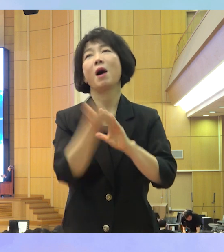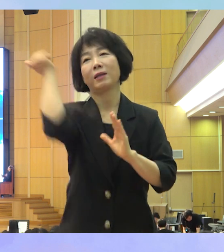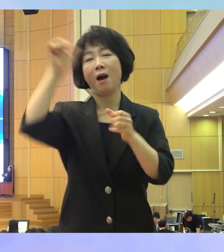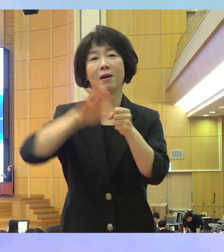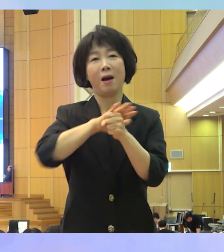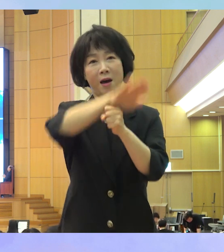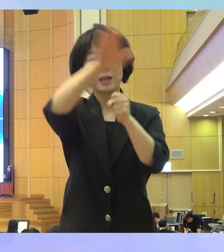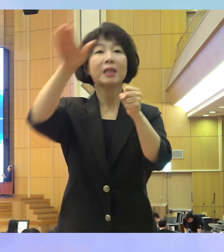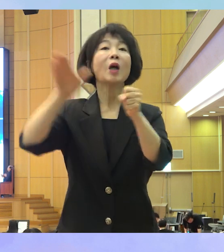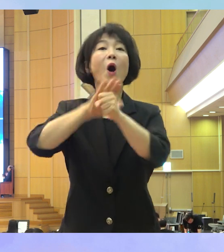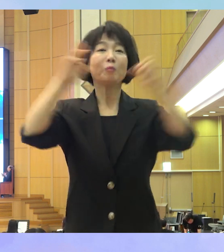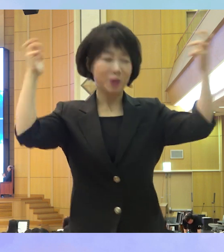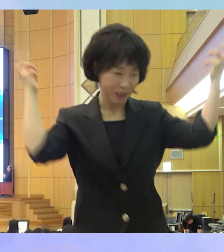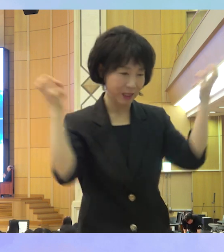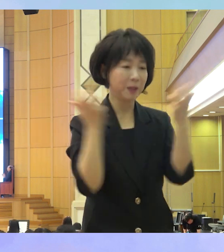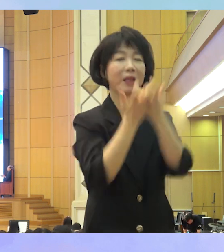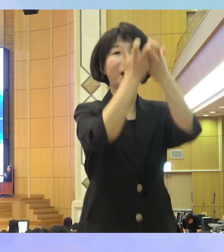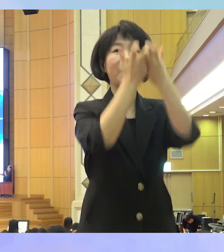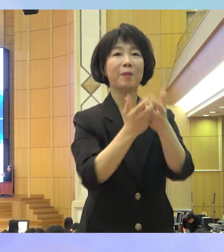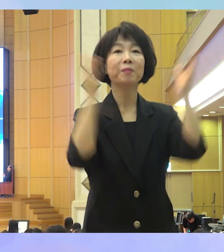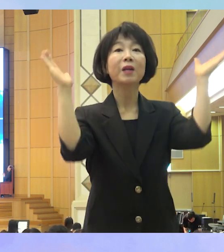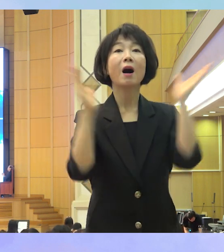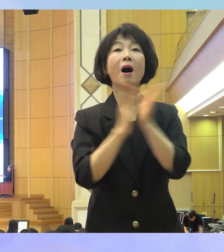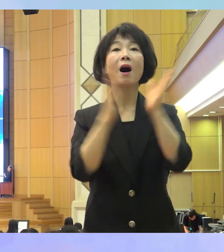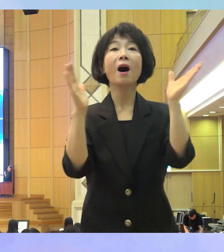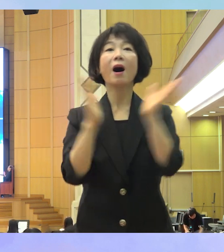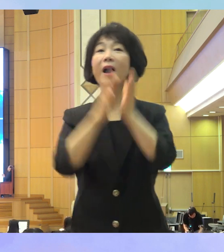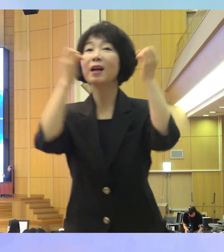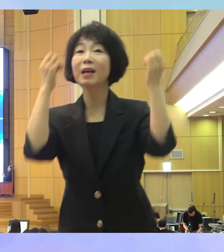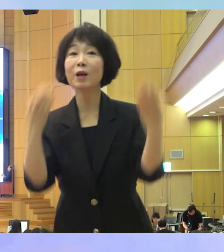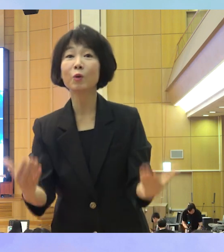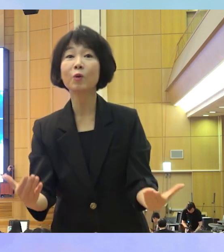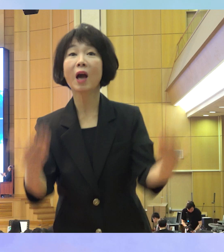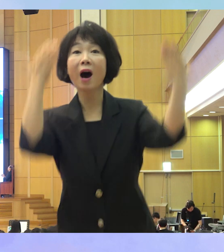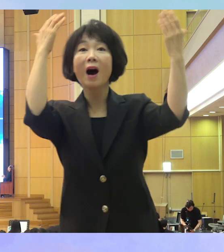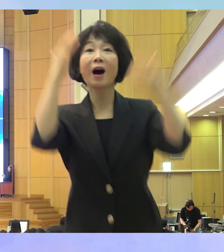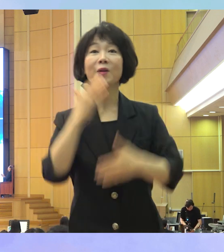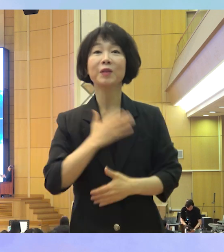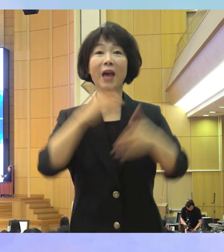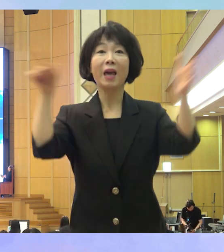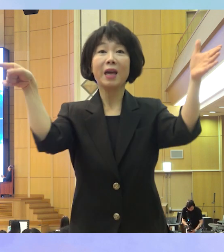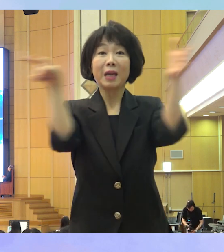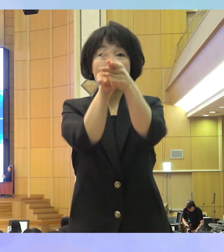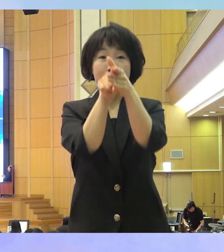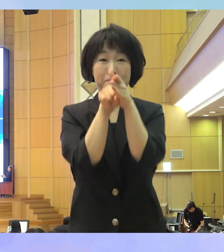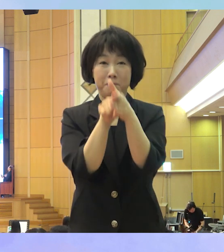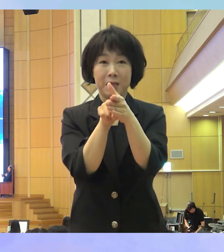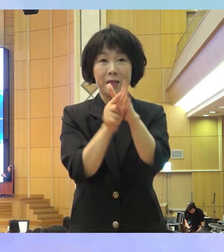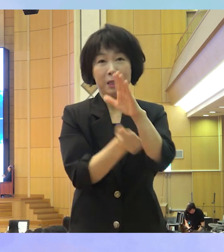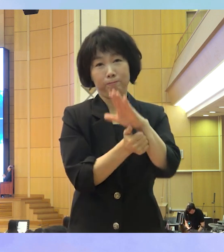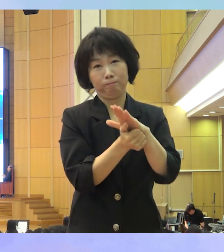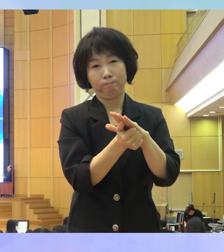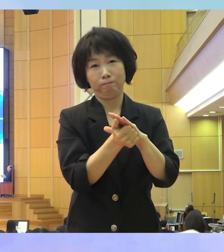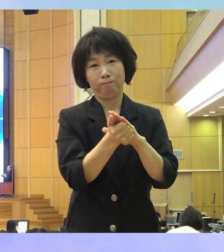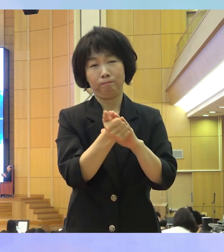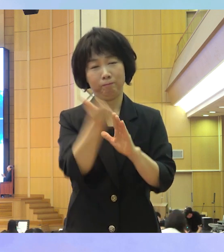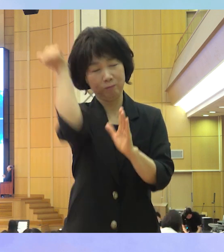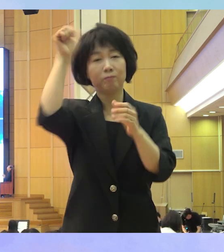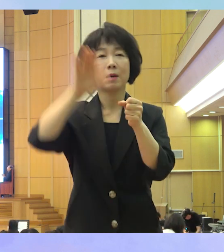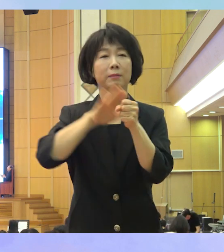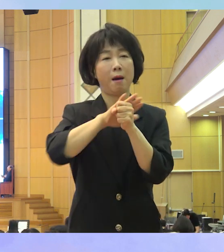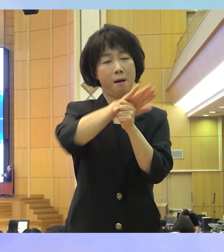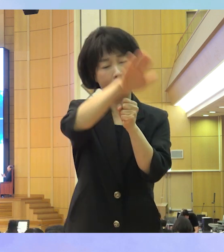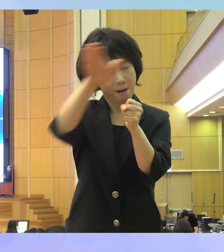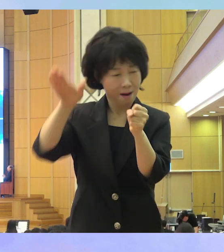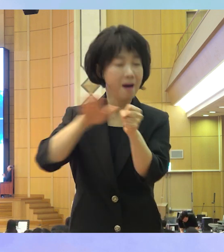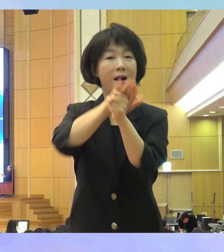소망 사랑이 넘치네. 할렐루야. 내게 믿음